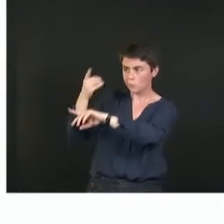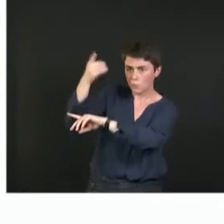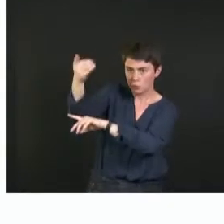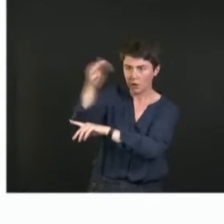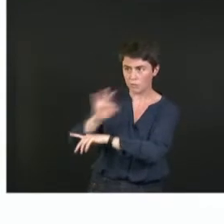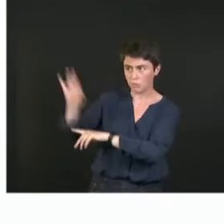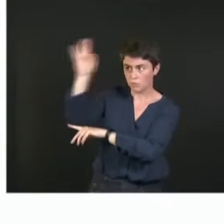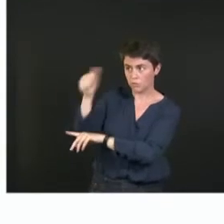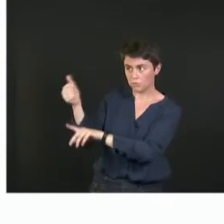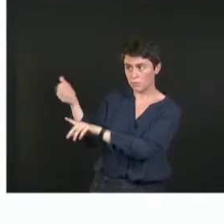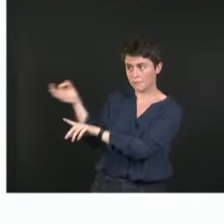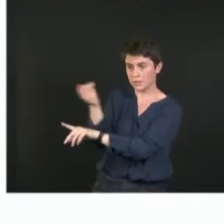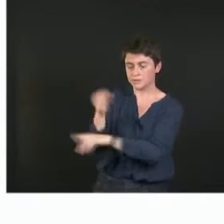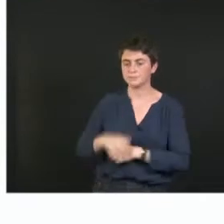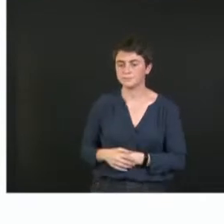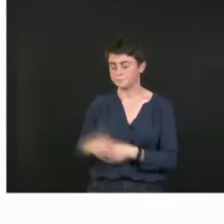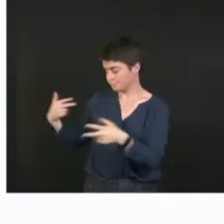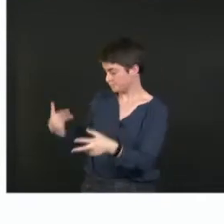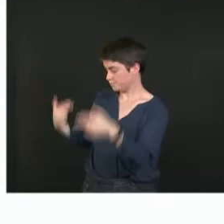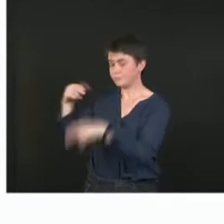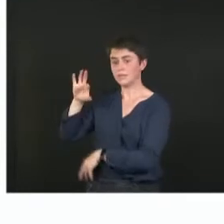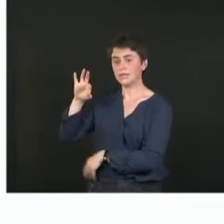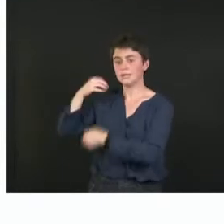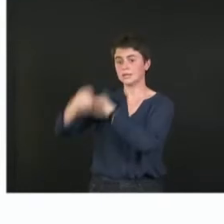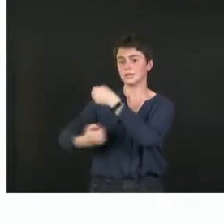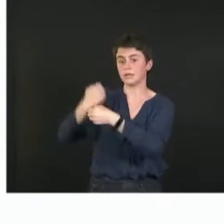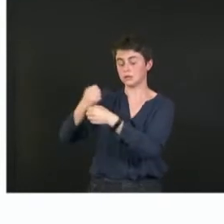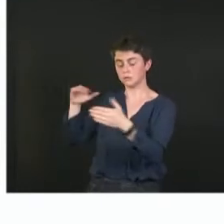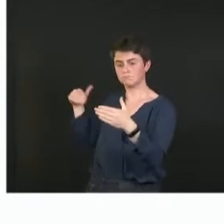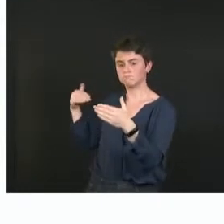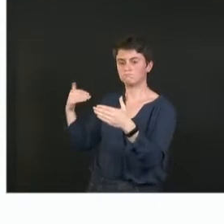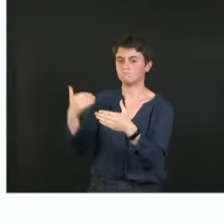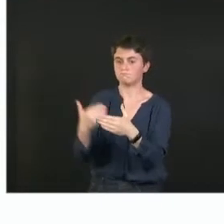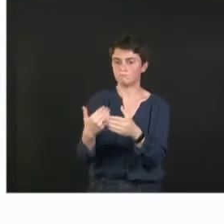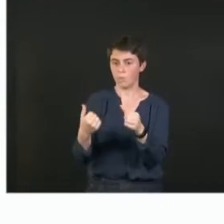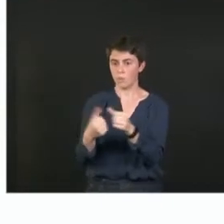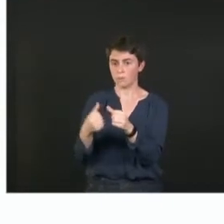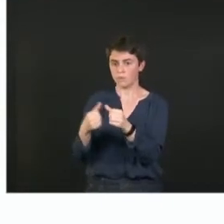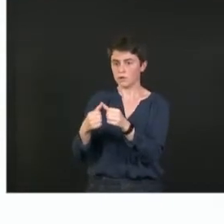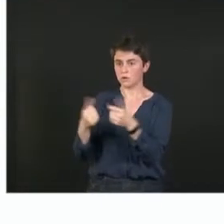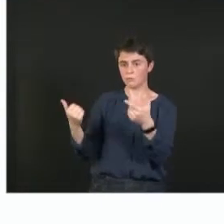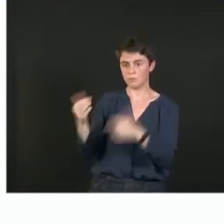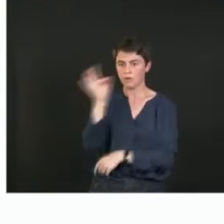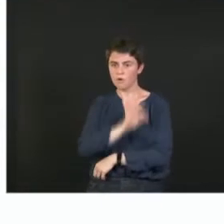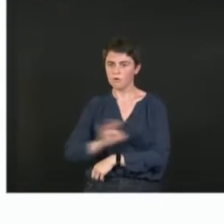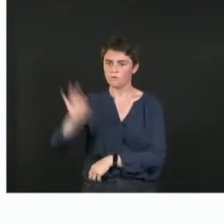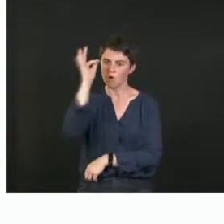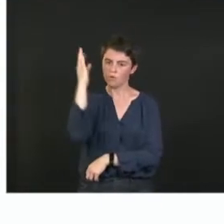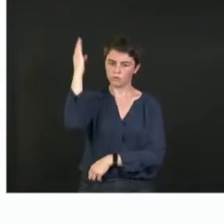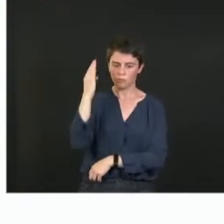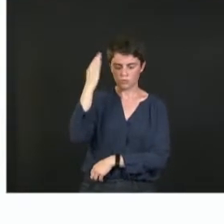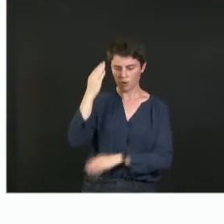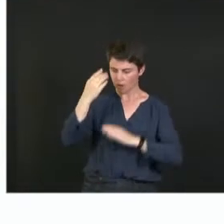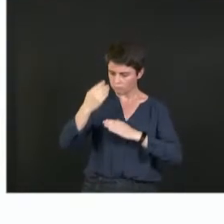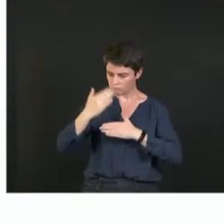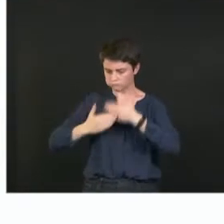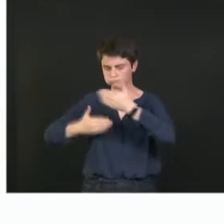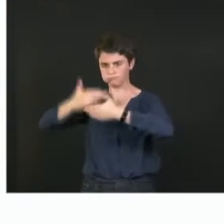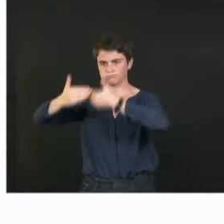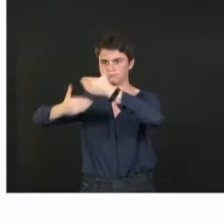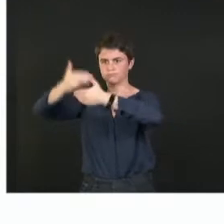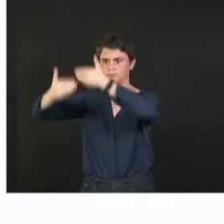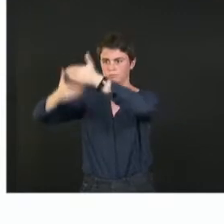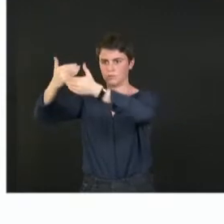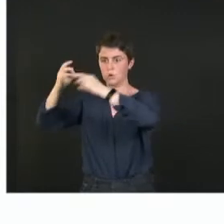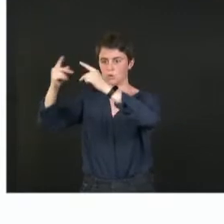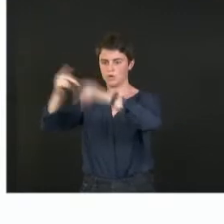les 50 dernières années, c'était le temps de l'équipement de la France, de la reconstruction de la France. Les 50